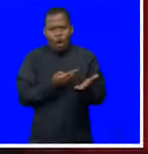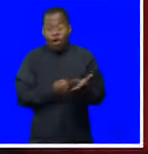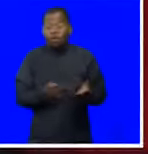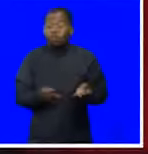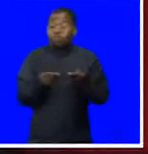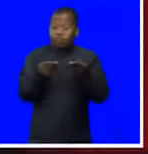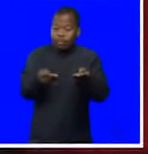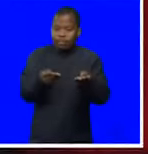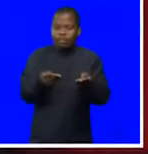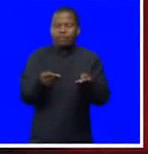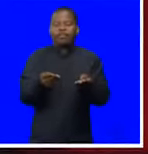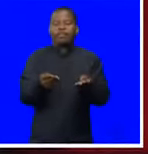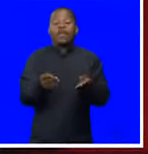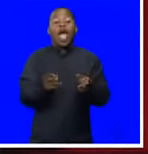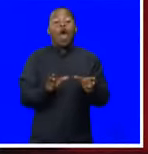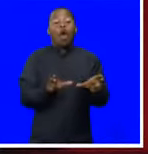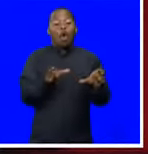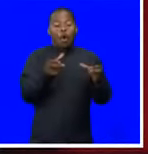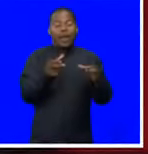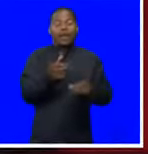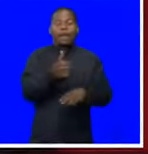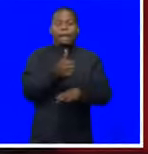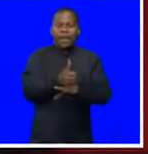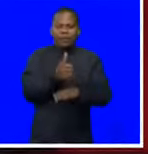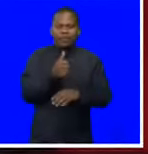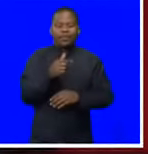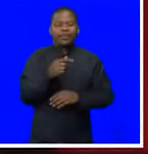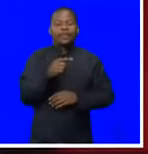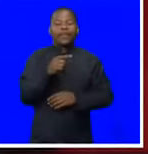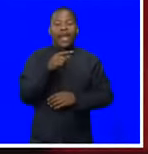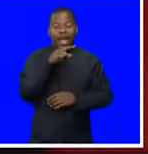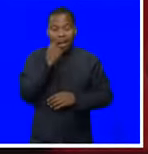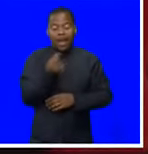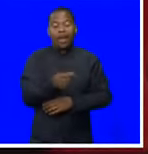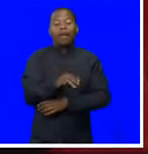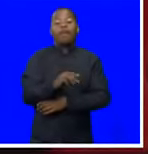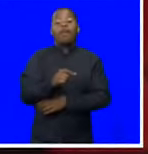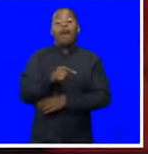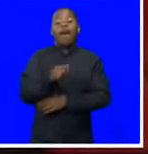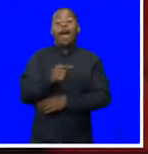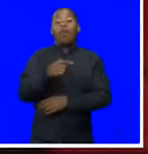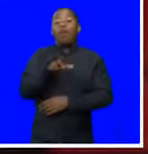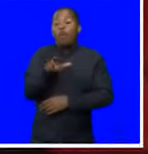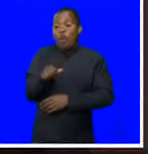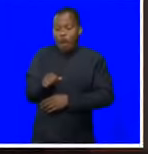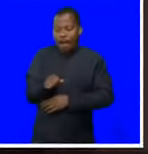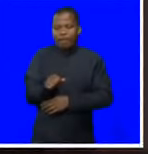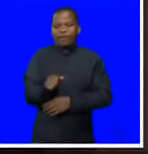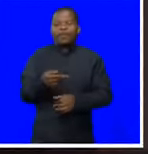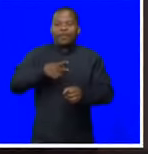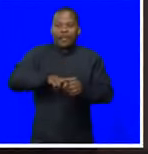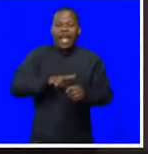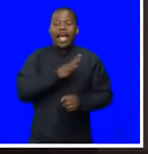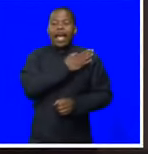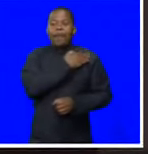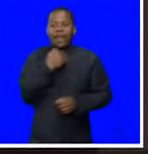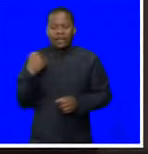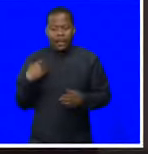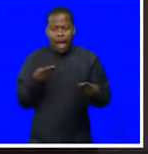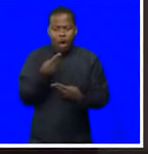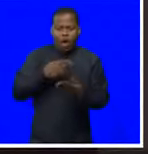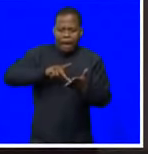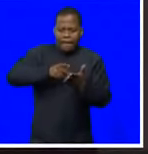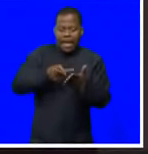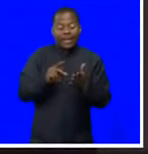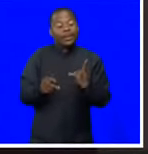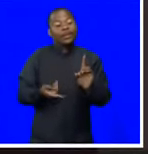wokusebenza ekomitini leliholwa lilunga lePhalamende lenkundla yaseDvokodweni Mduduzi Magagula njengasihlalo. Indvuna yalelitiko dokotela